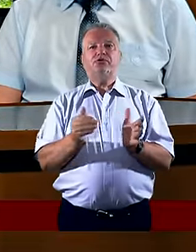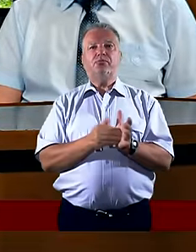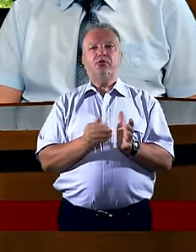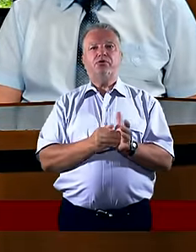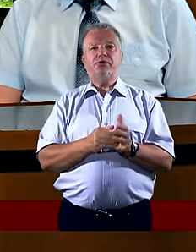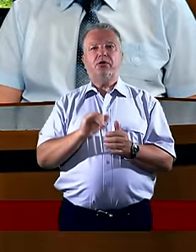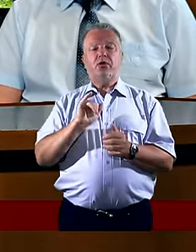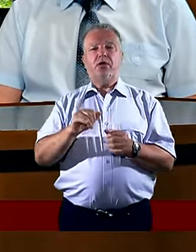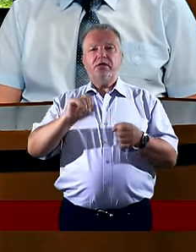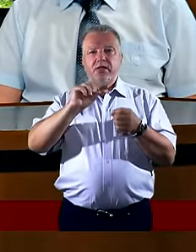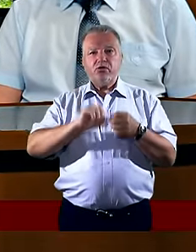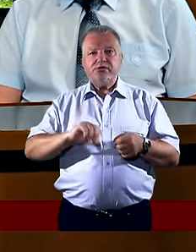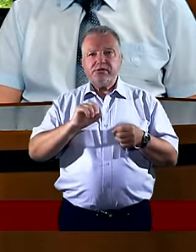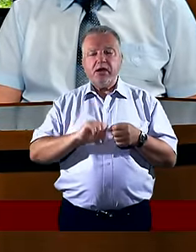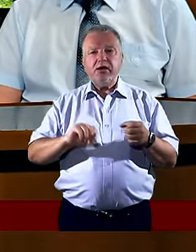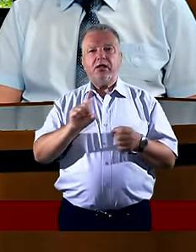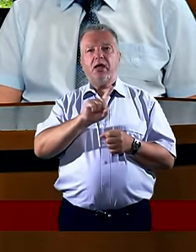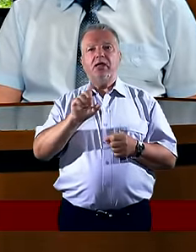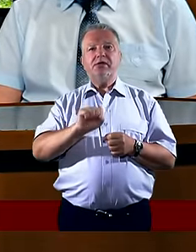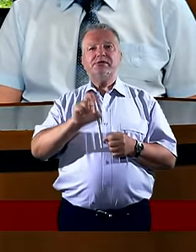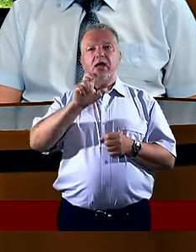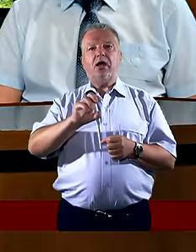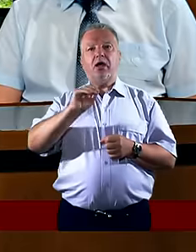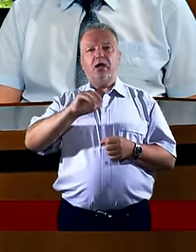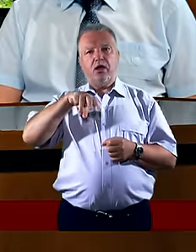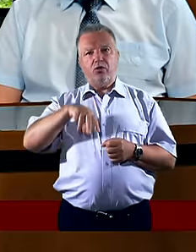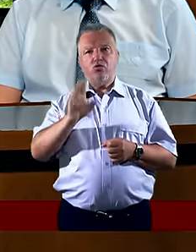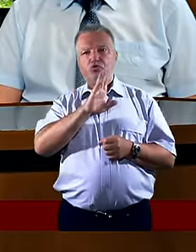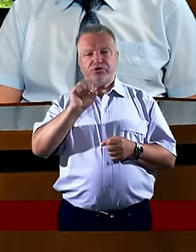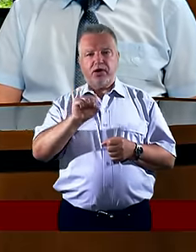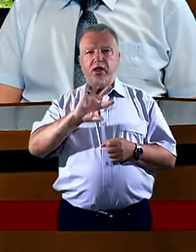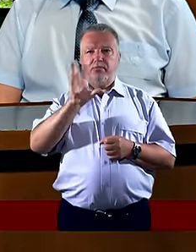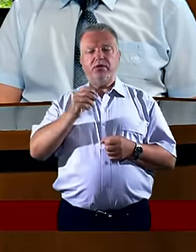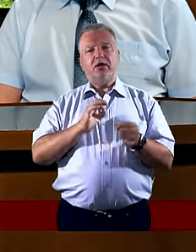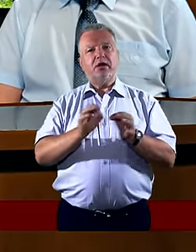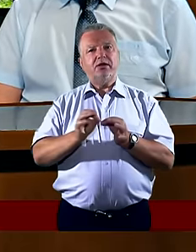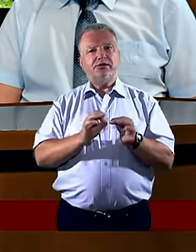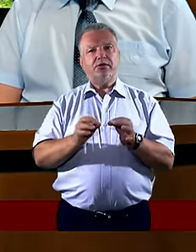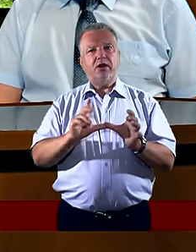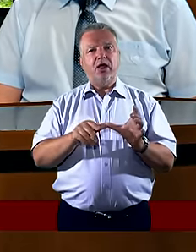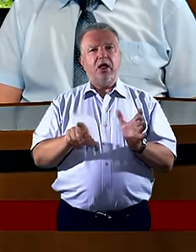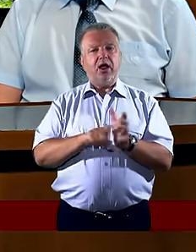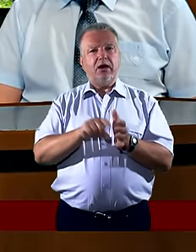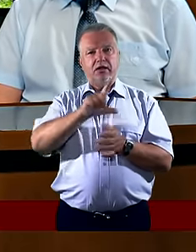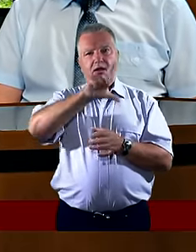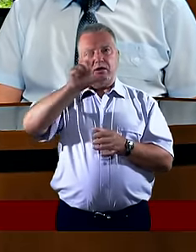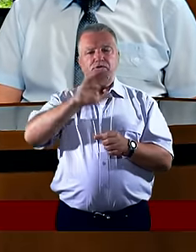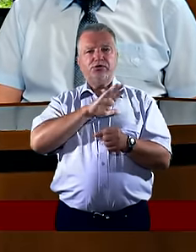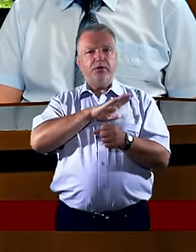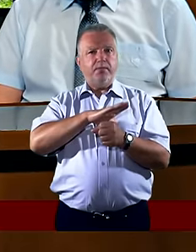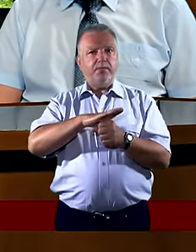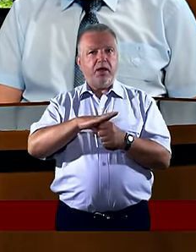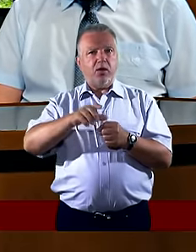potrzebującego. Nawet celnika Zacheusza. Piękna historia. Ale dla